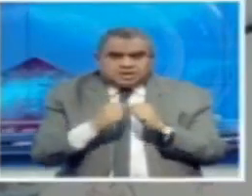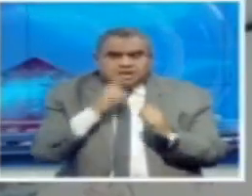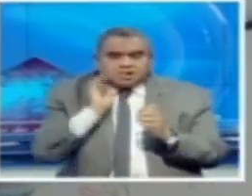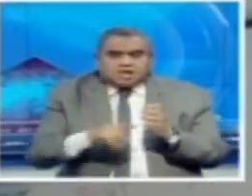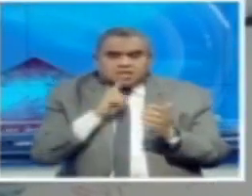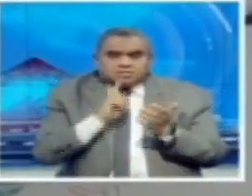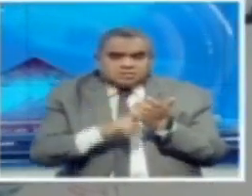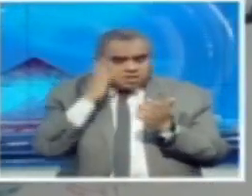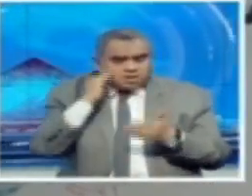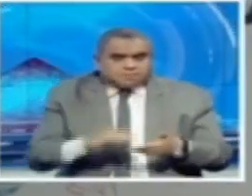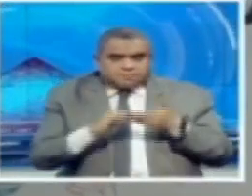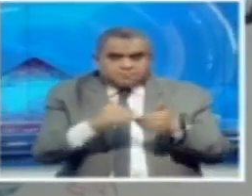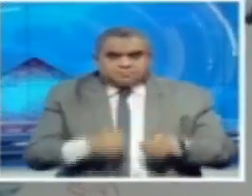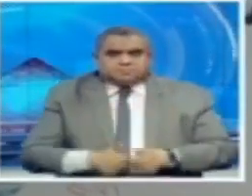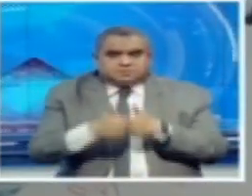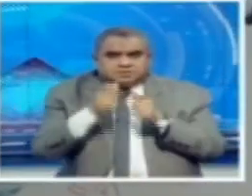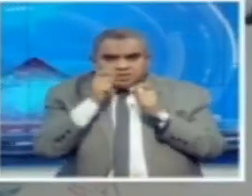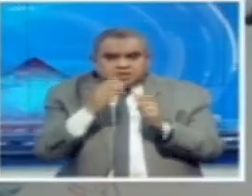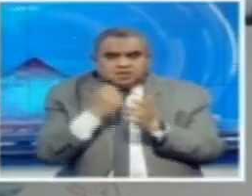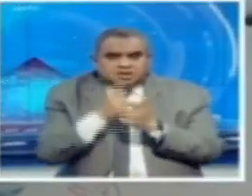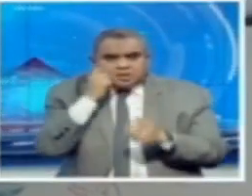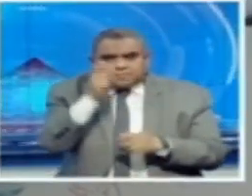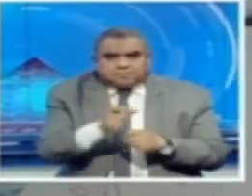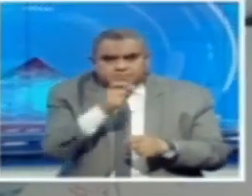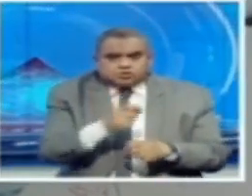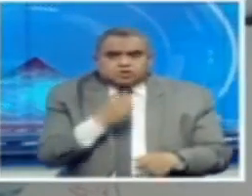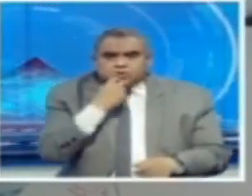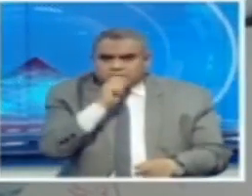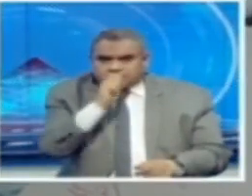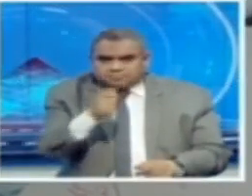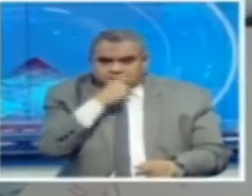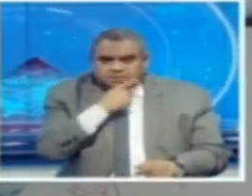توفير رعاية صحية آمنة للجنس البشري. محمد حلمي، التلفزيون المصري.